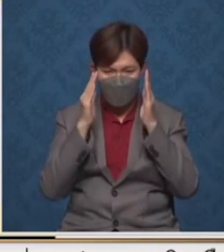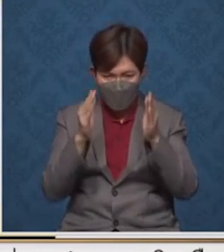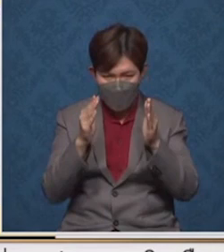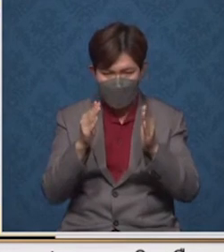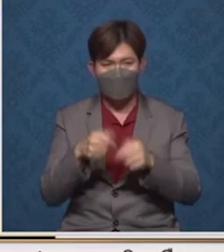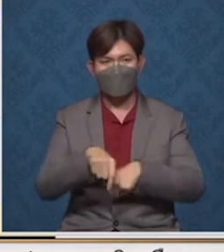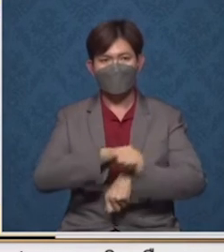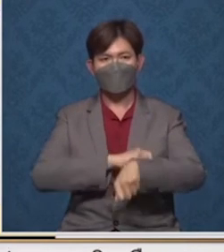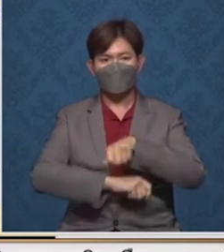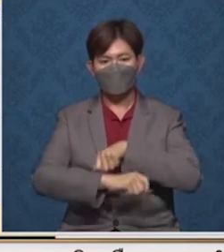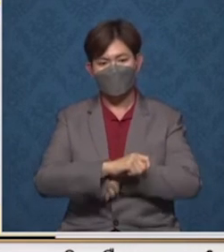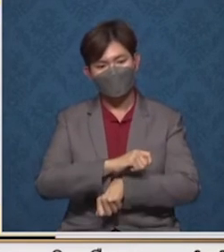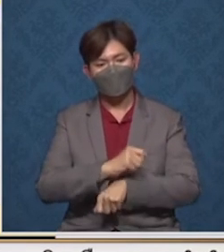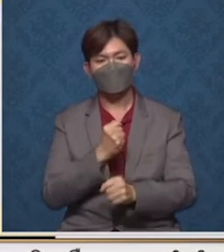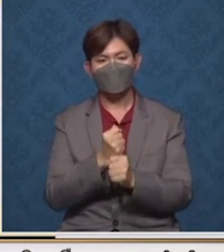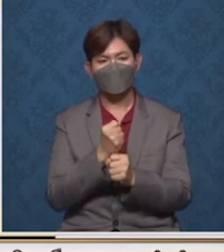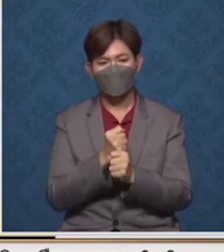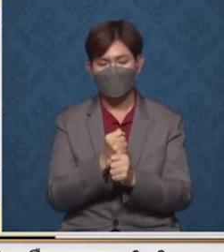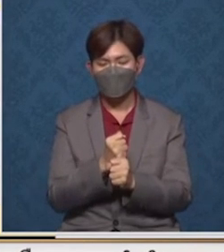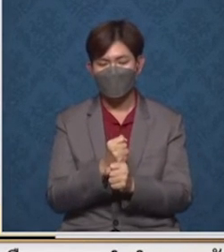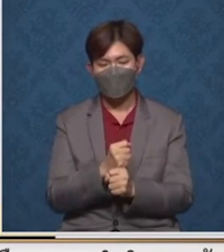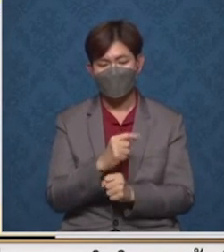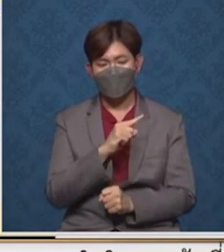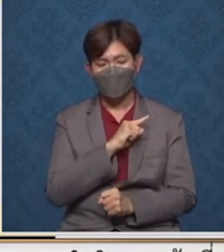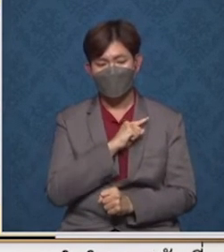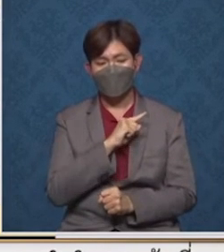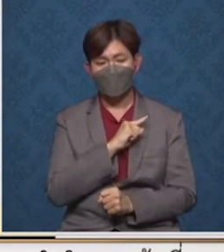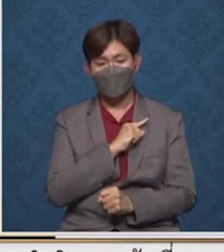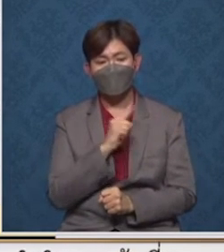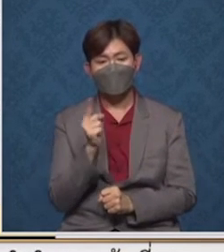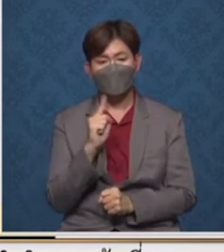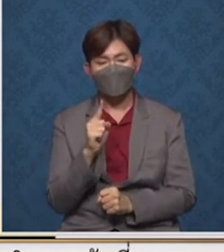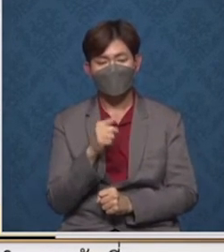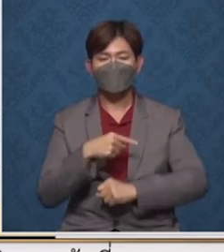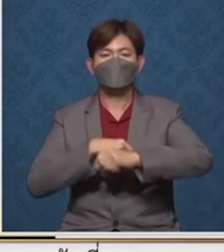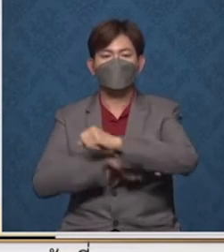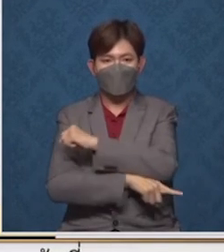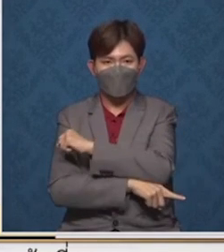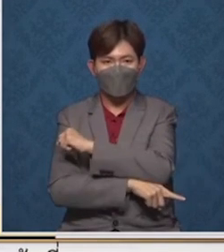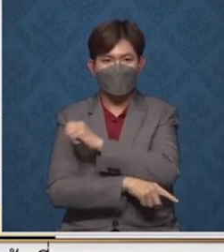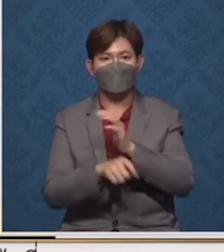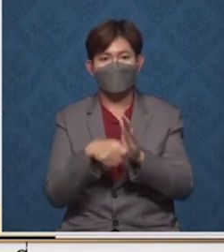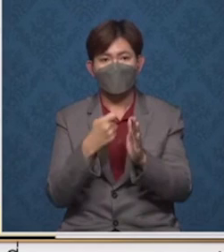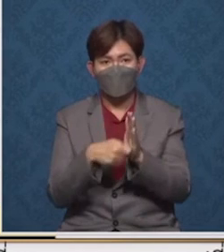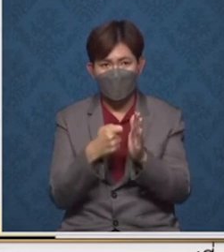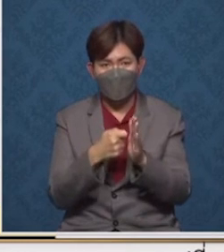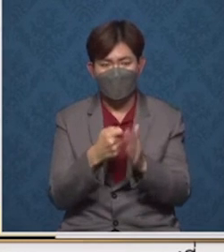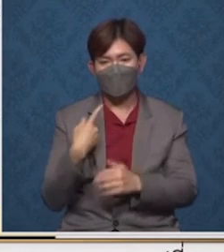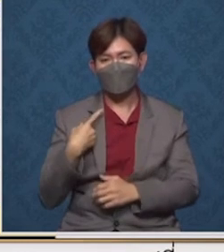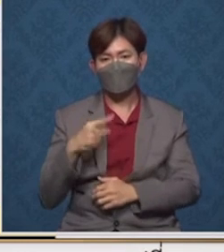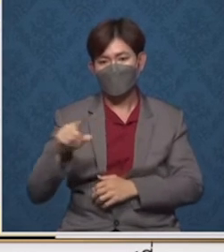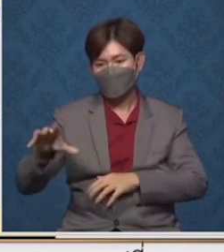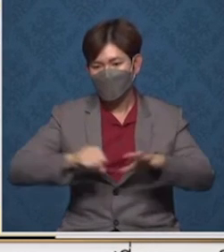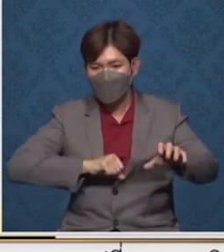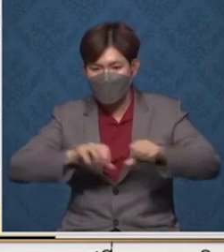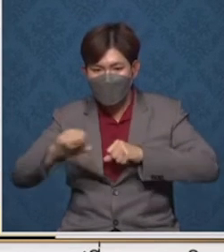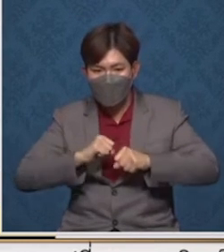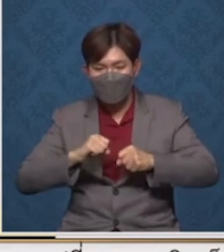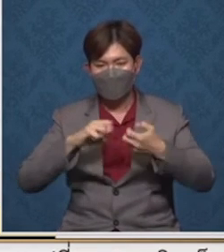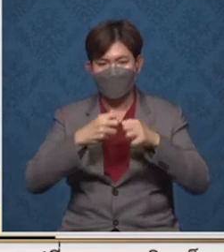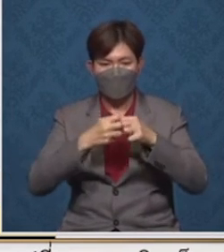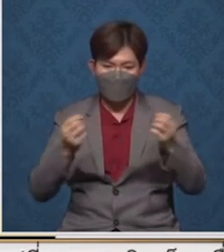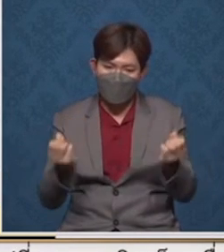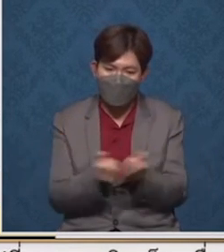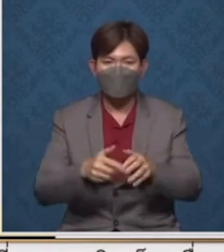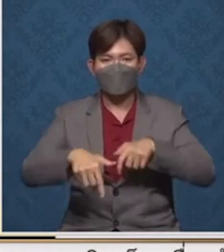พอดีบัตรละเว้นปฏิบัติโดยทุจริตครับเพื่อประโยชน์และเกิดความเสียหาย